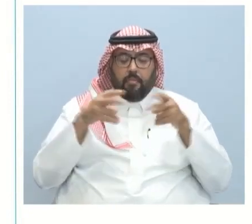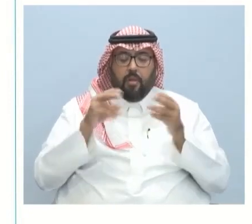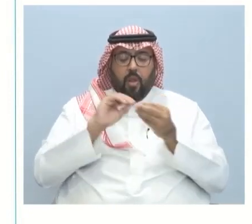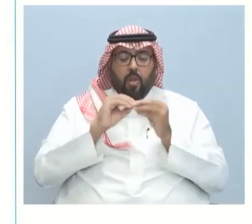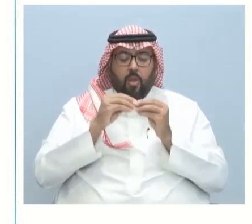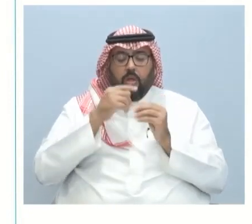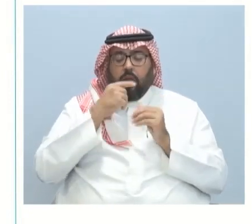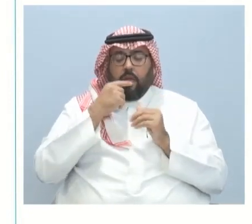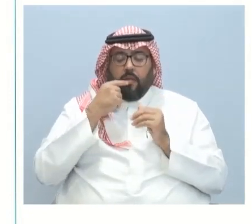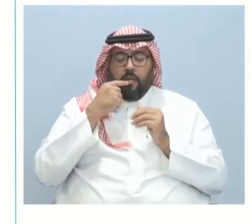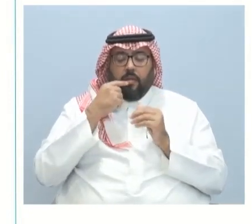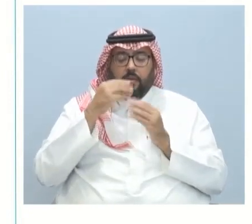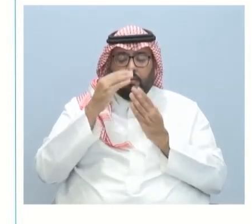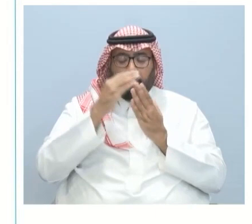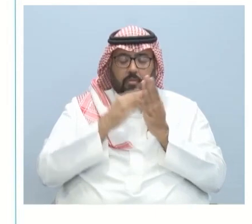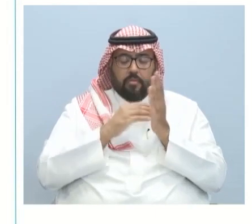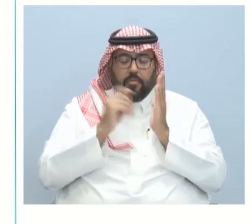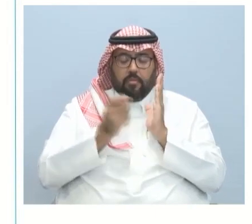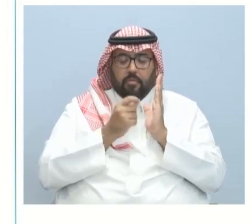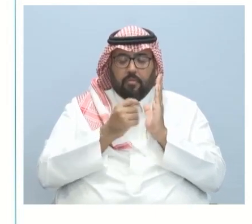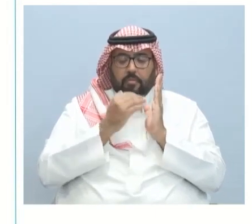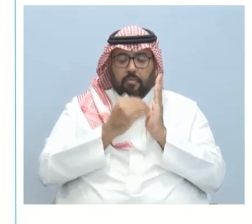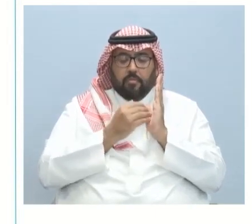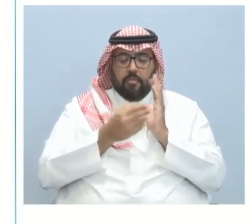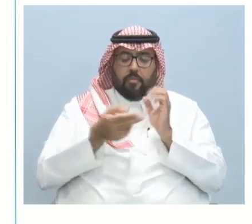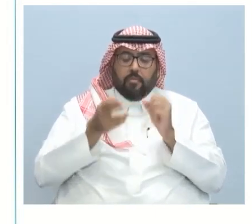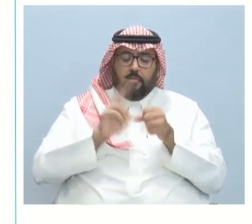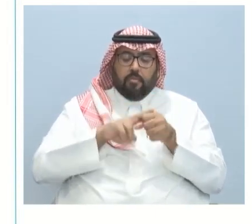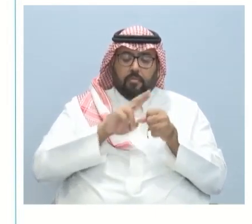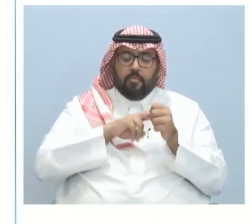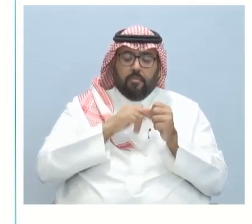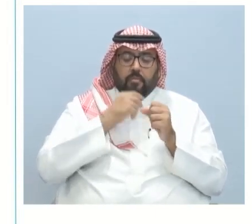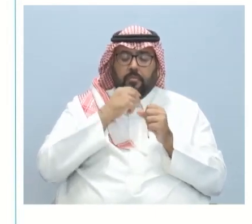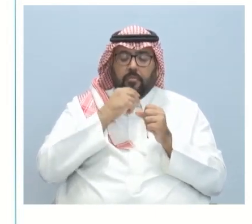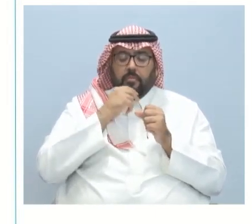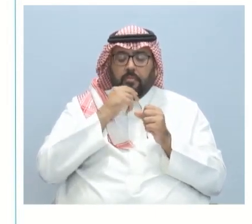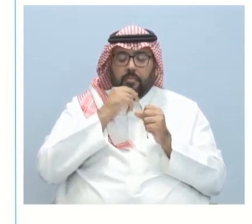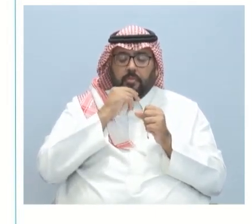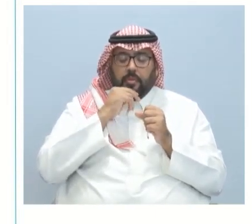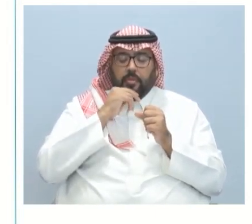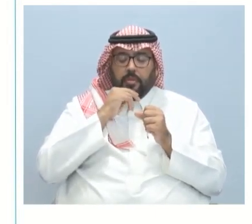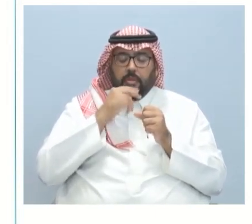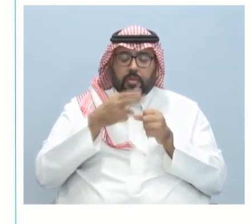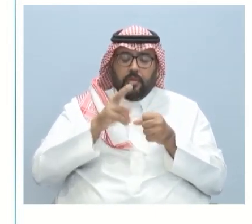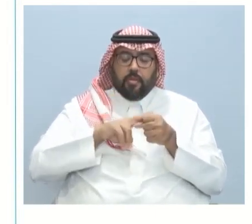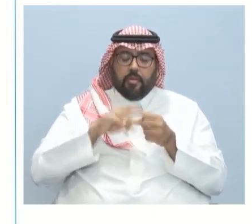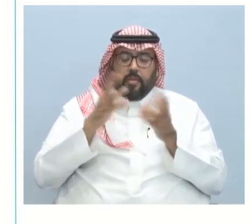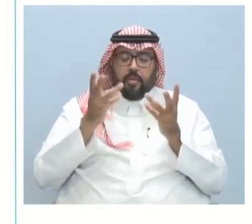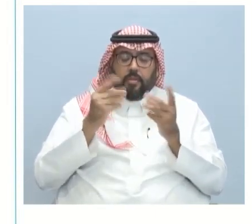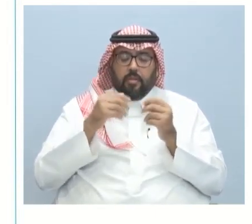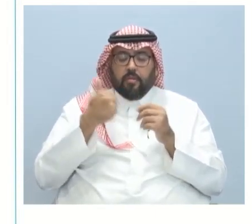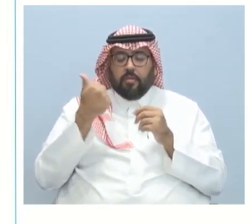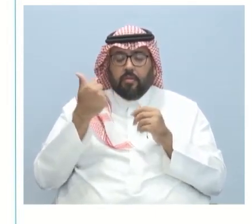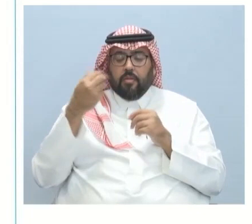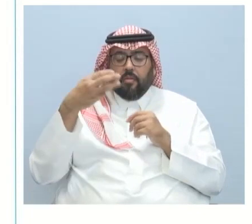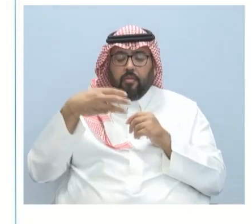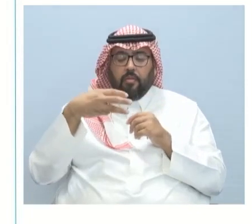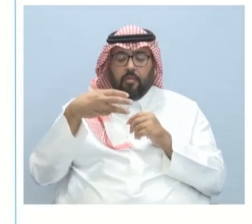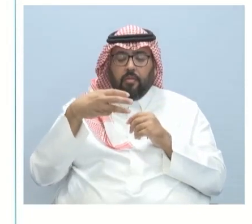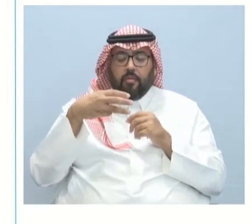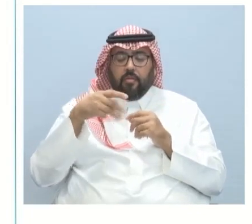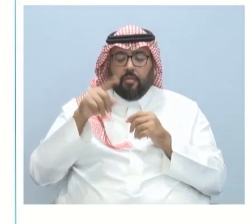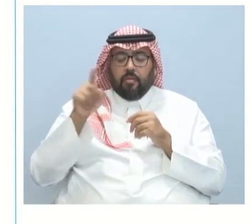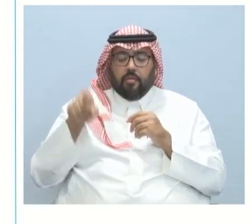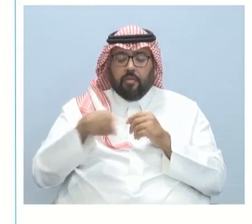الاحمر الافل القلم اسفل ثم تكرار لمده او تكرار لعدد 36 لرسم الدائره